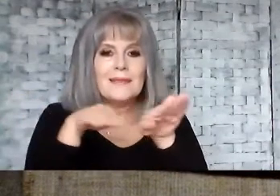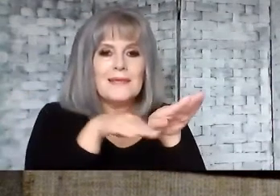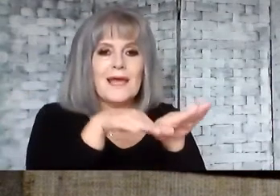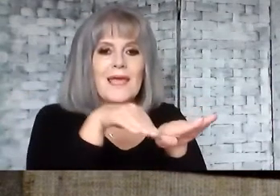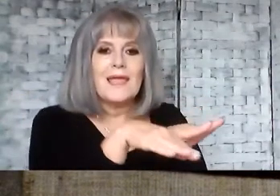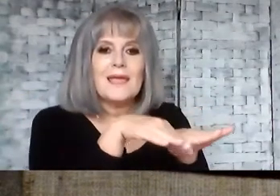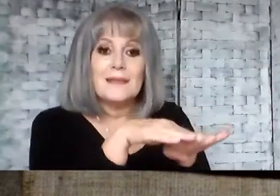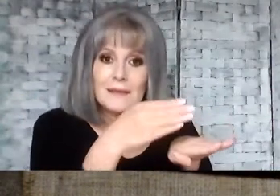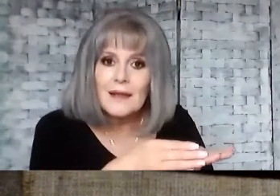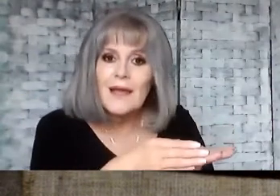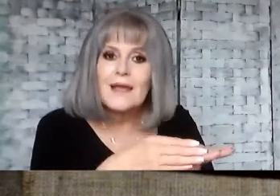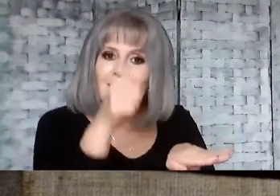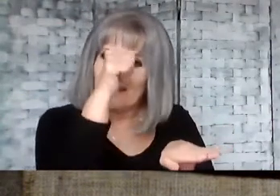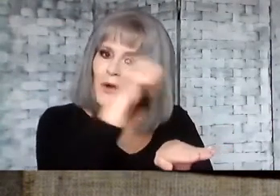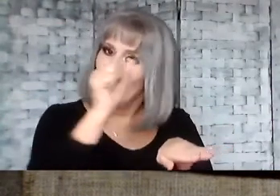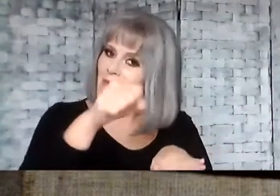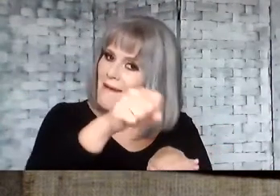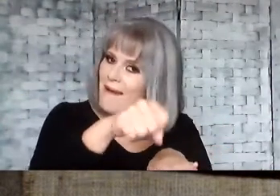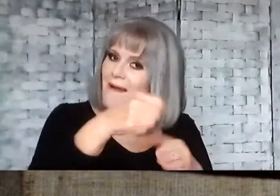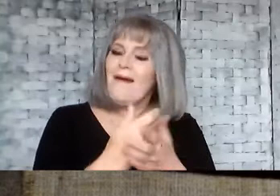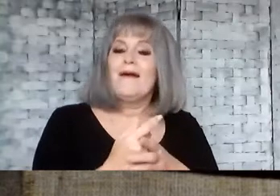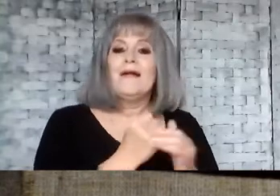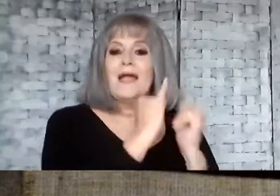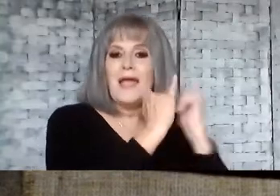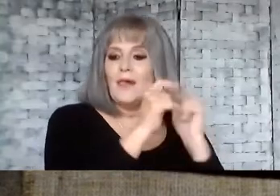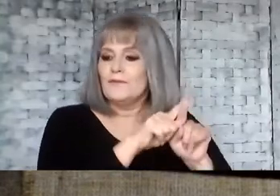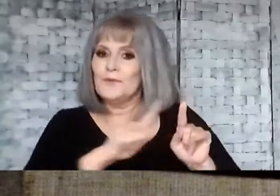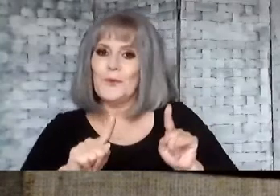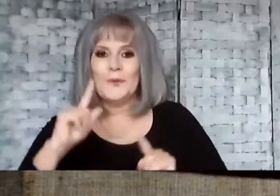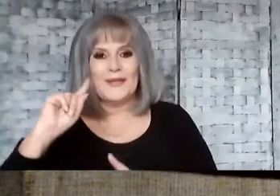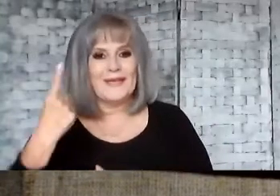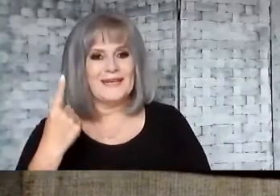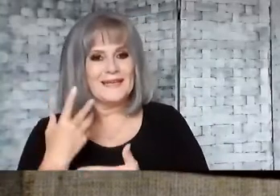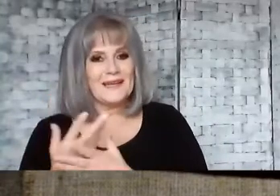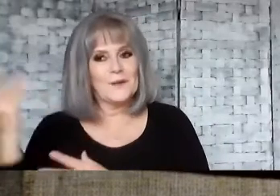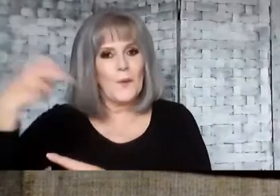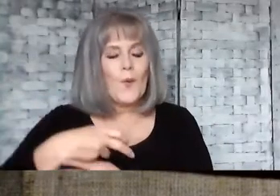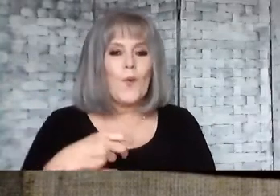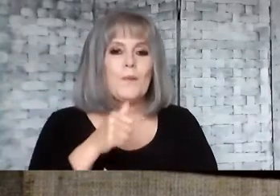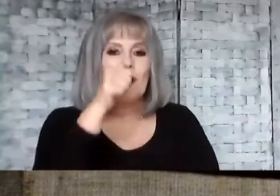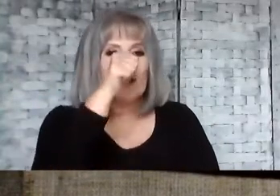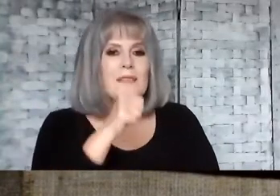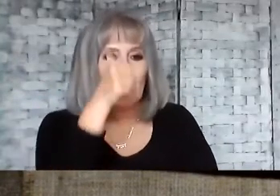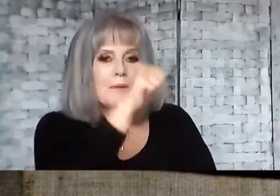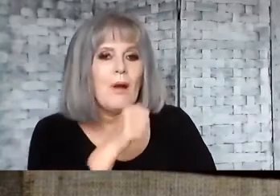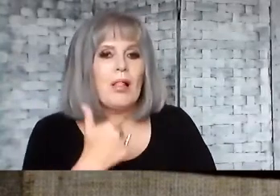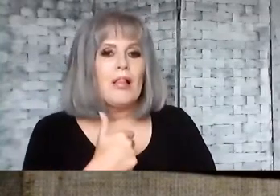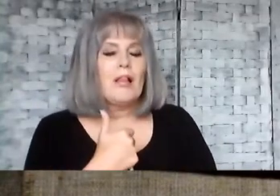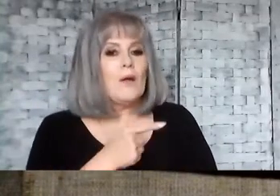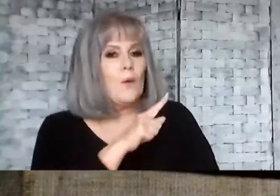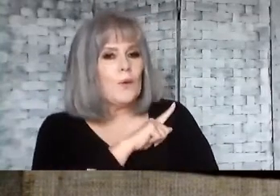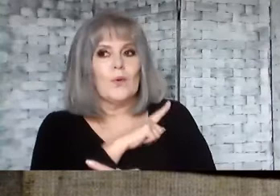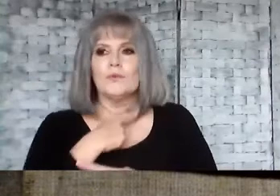kom neem asseblief deel, dis tussen 11 en 1, en dit gaan een speciale geleentheid wees, waar ons net weer